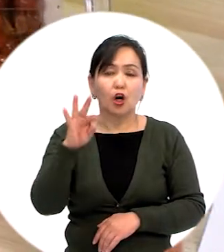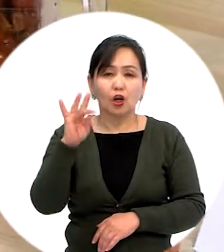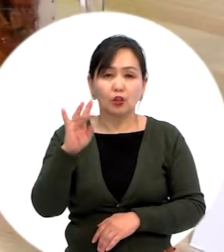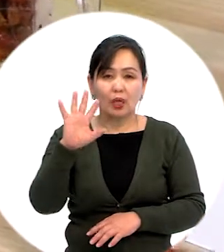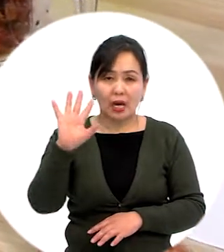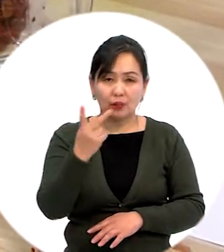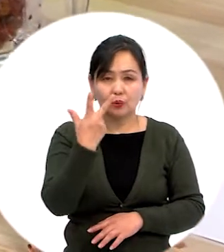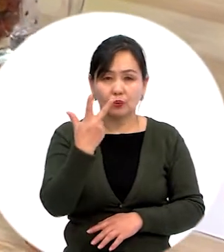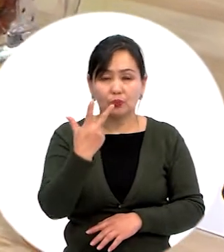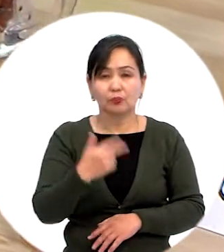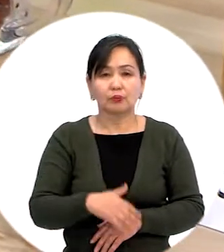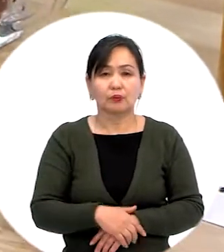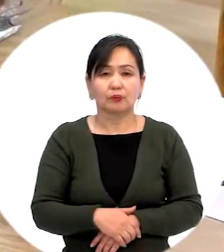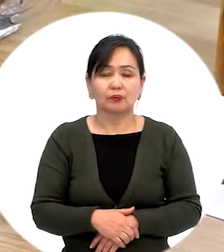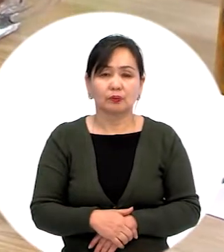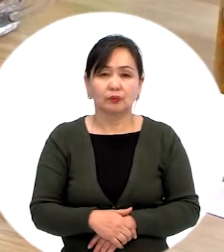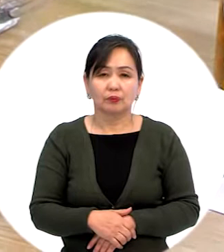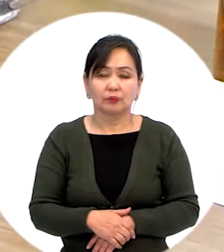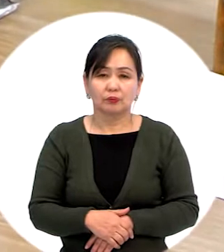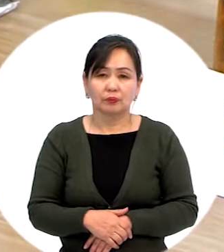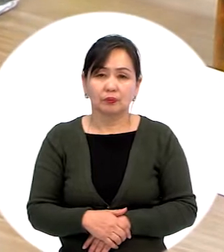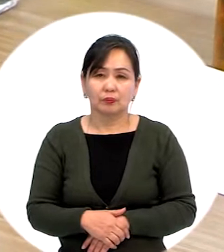тоор 13,